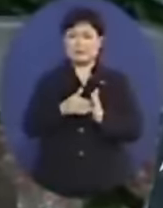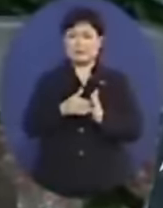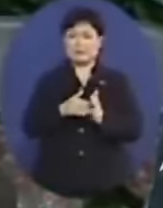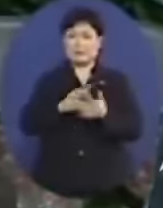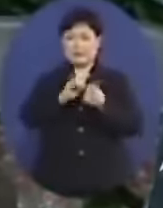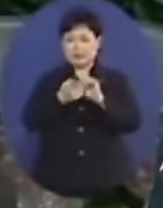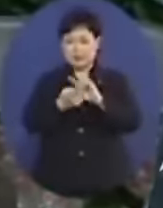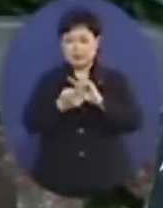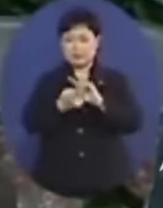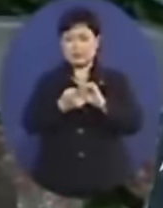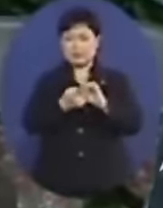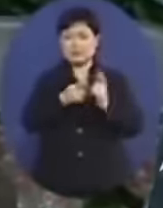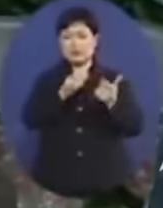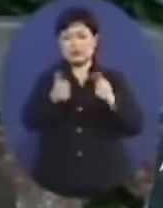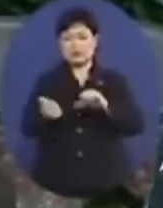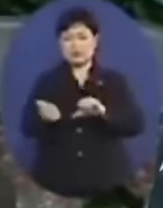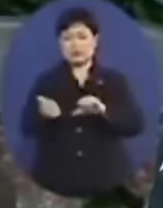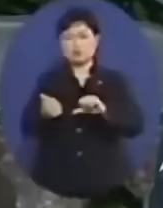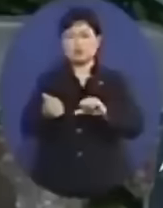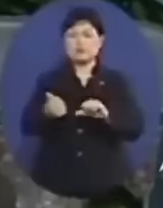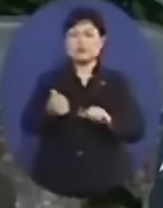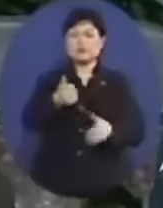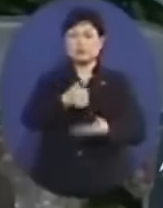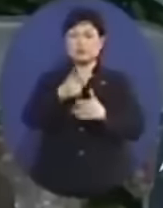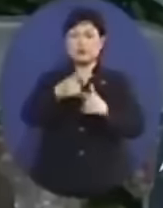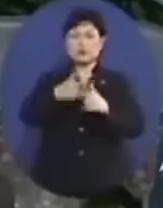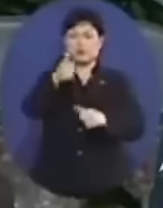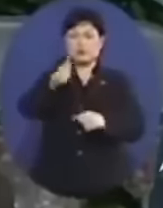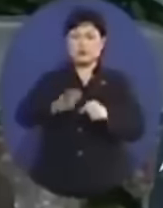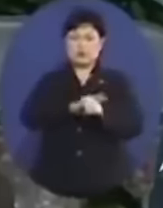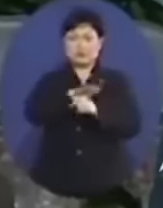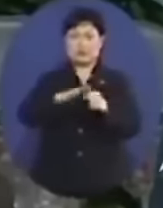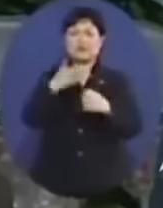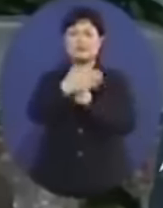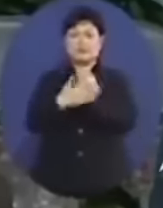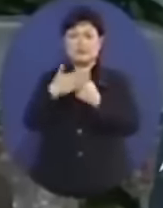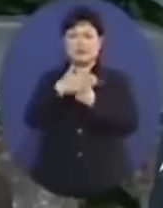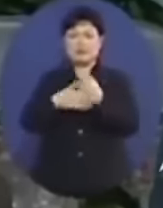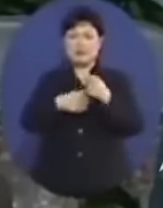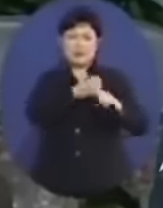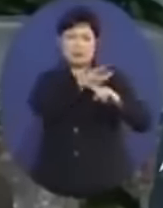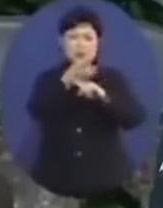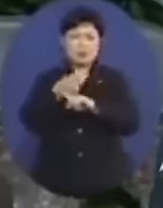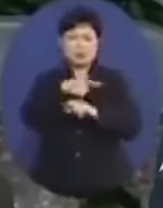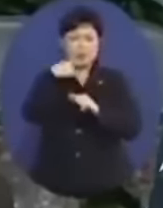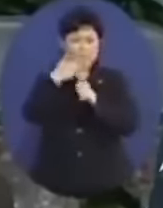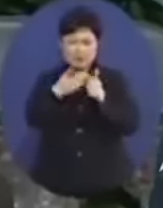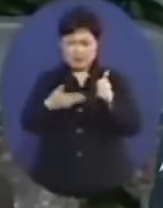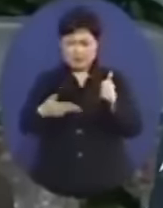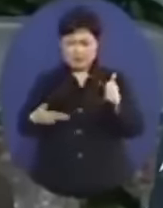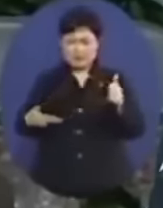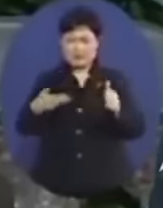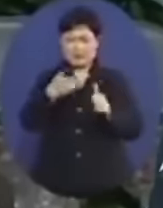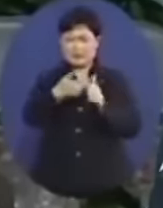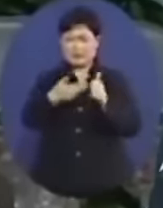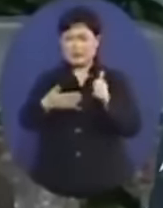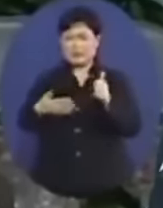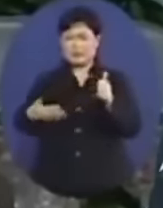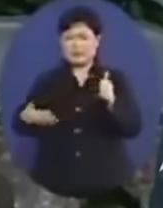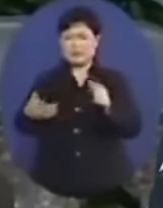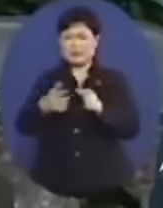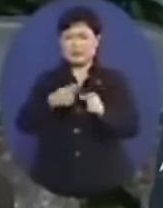죽은 주 예수의 사랑하는 은혜야 보배로운 피흘려